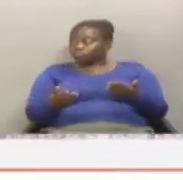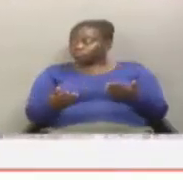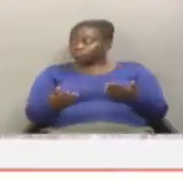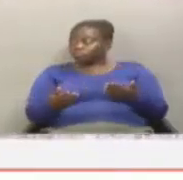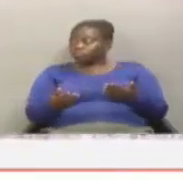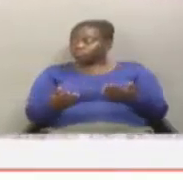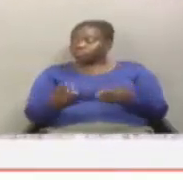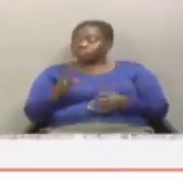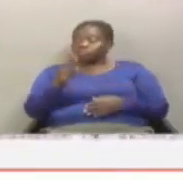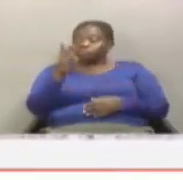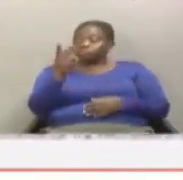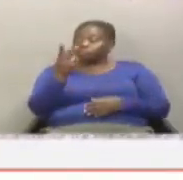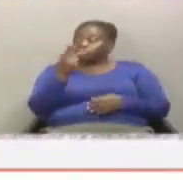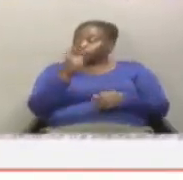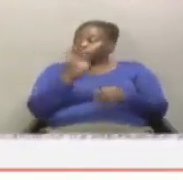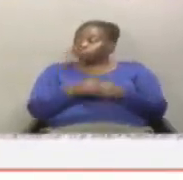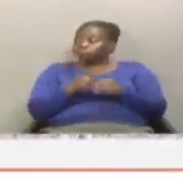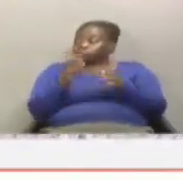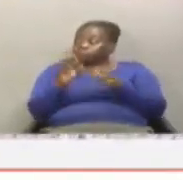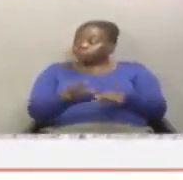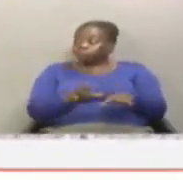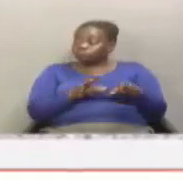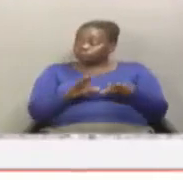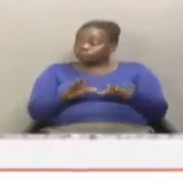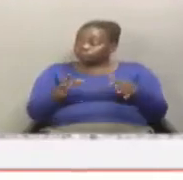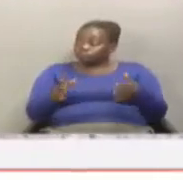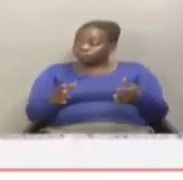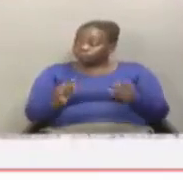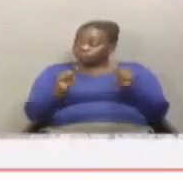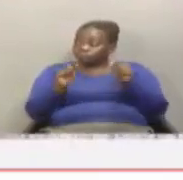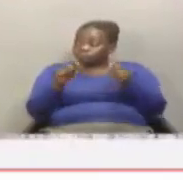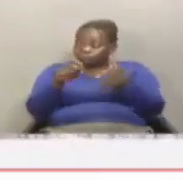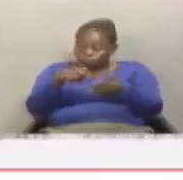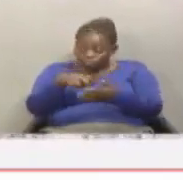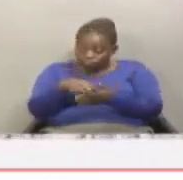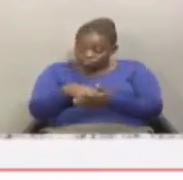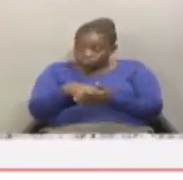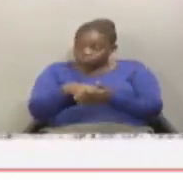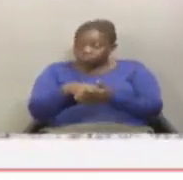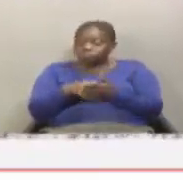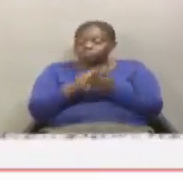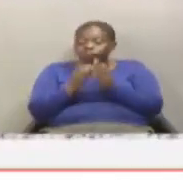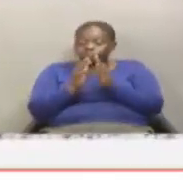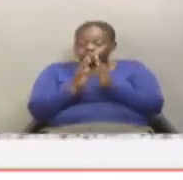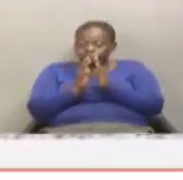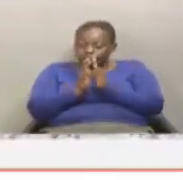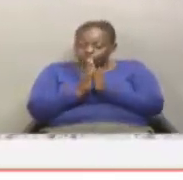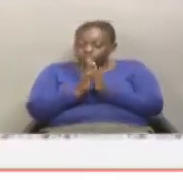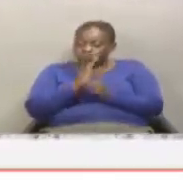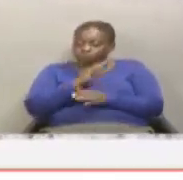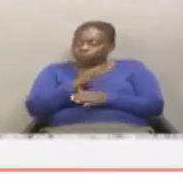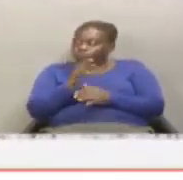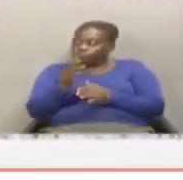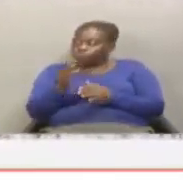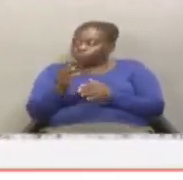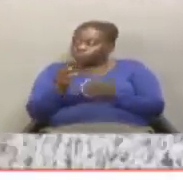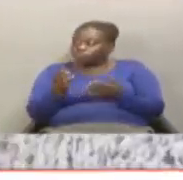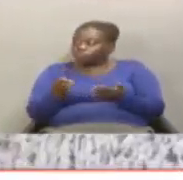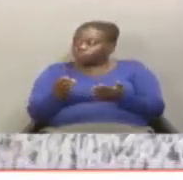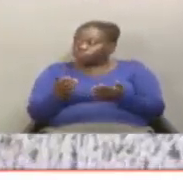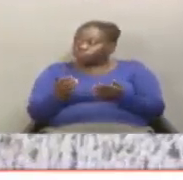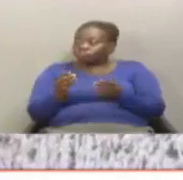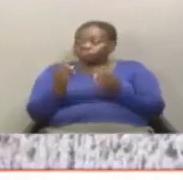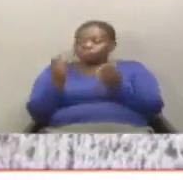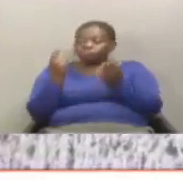mulundi gwakubiri nga bangonya abunyalonga ne bajja ne bafukamira ne baneegayirira ngagamba jjawo omusango